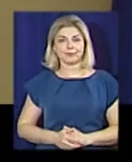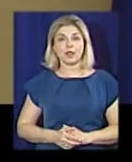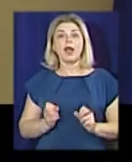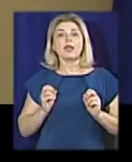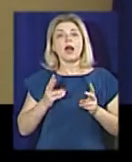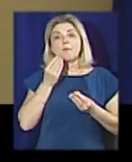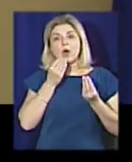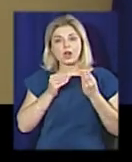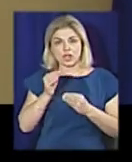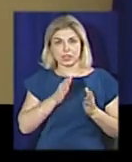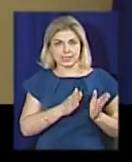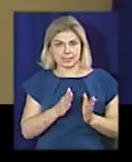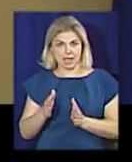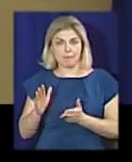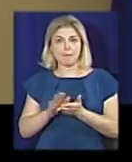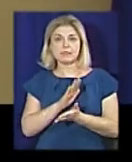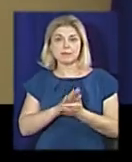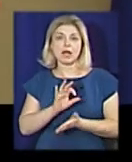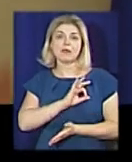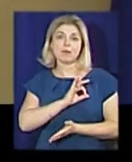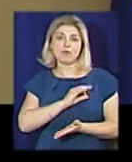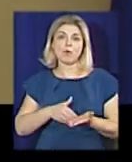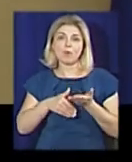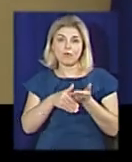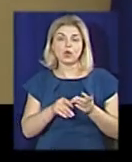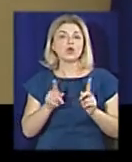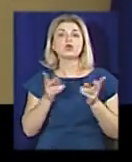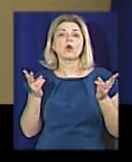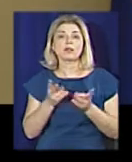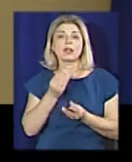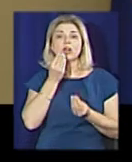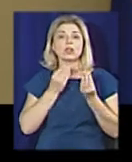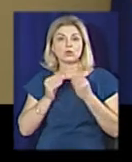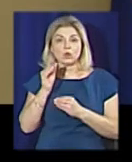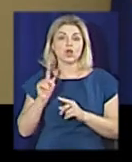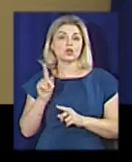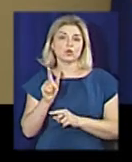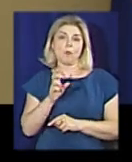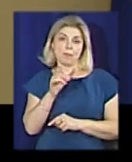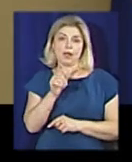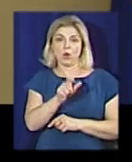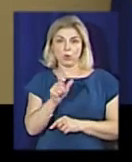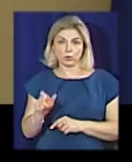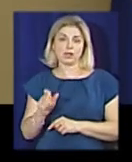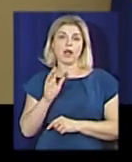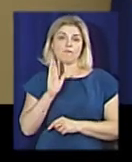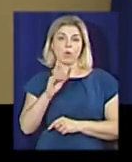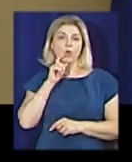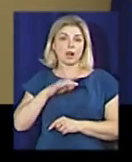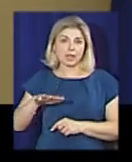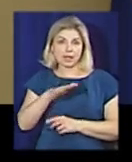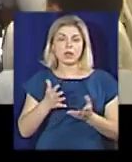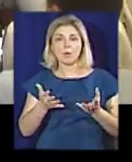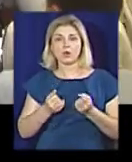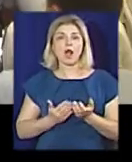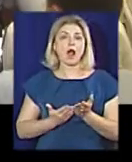як покращити систему безоплатної правової допомоги, що нам потрібно вдосконалити для того, щоб громадяни в Україні отримували якісну правову